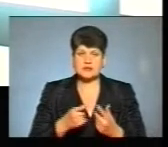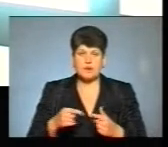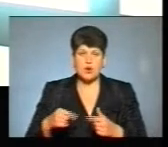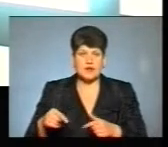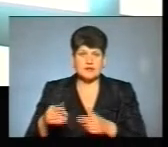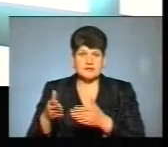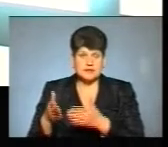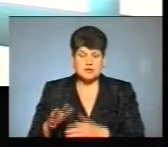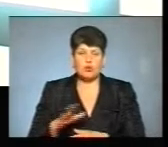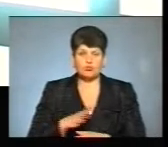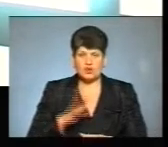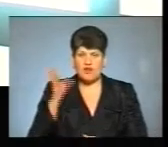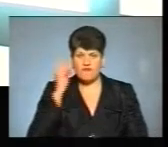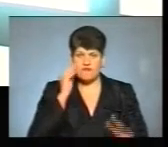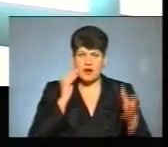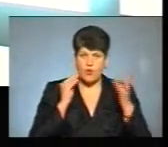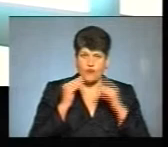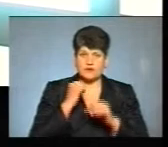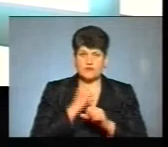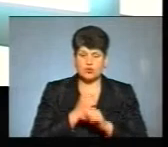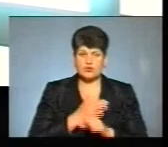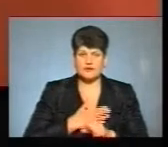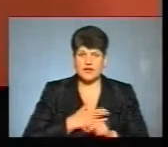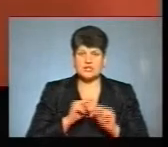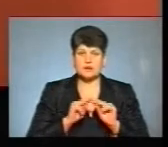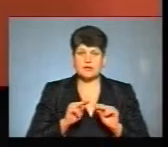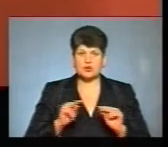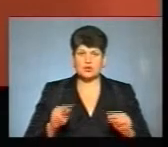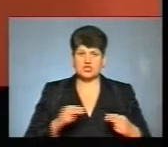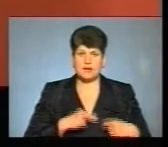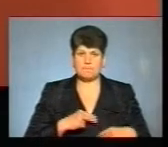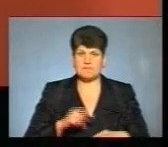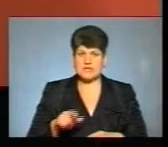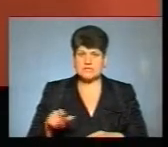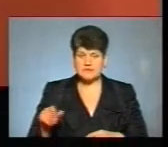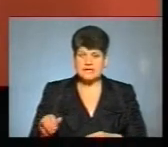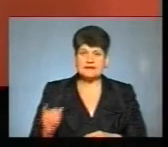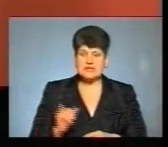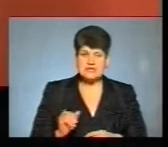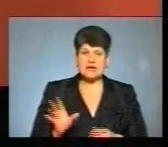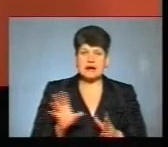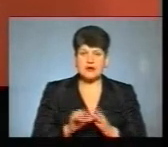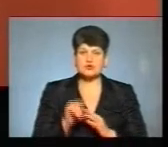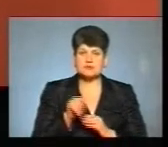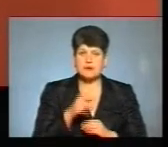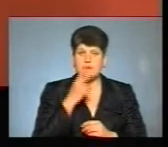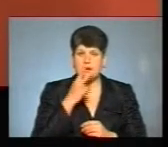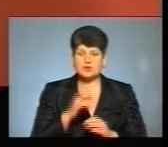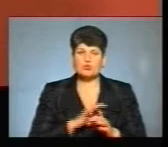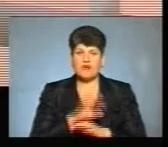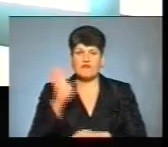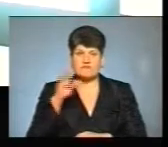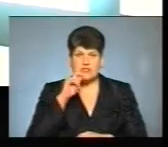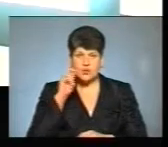організаціями, були враховані в роботі наших педагогічних працівників. Але разом із тим, сьогодні ми бачимо проєкт,